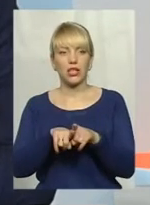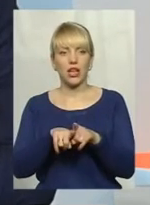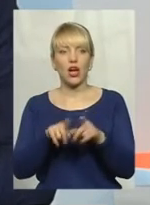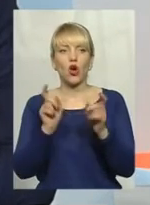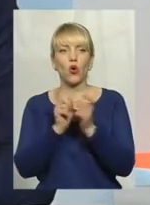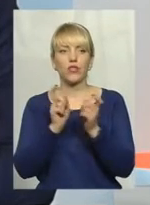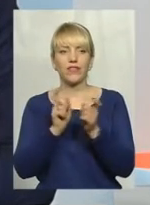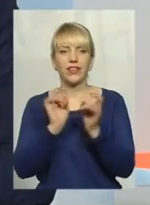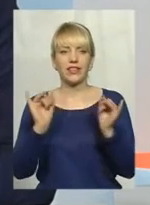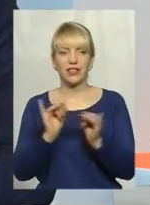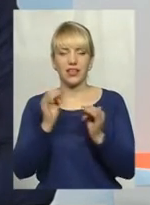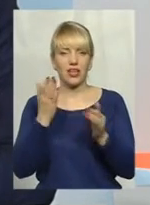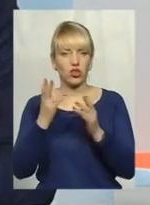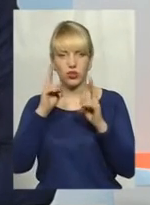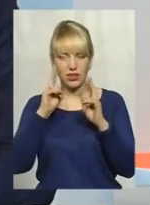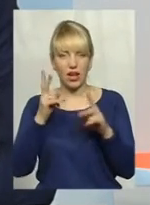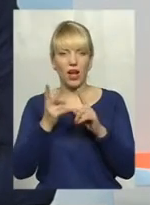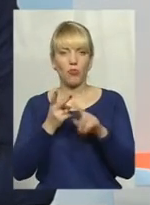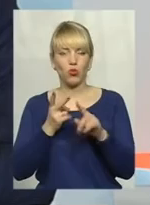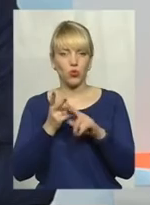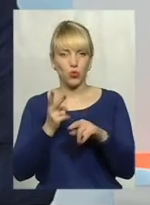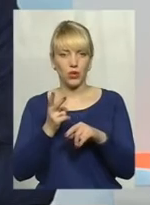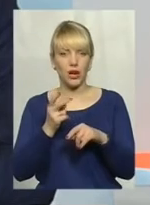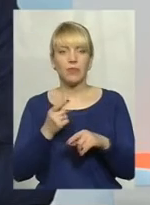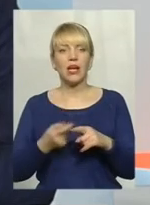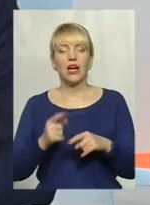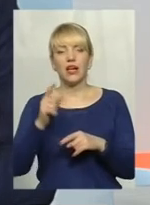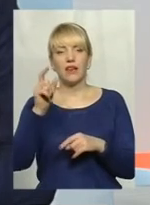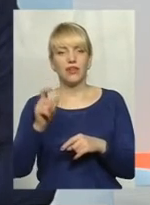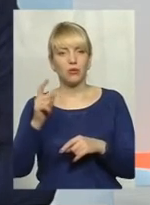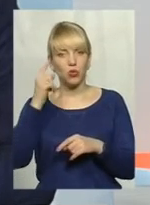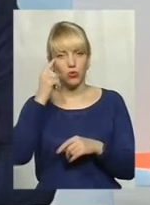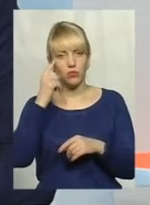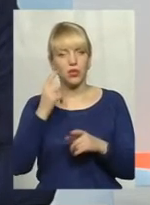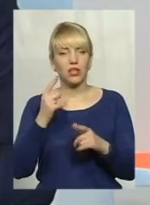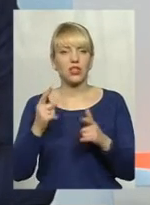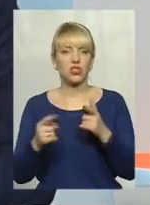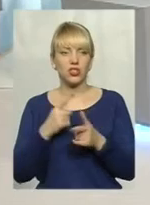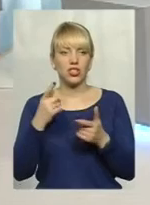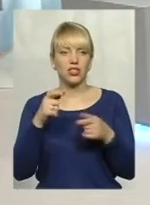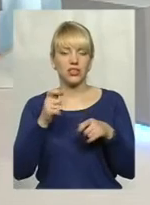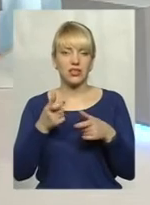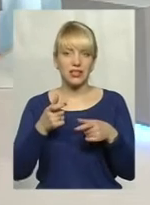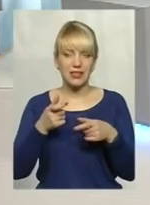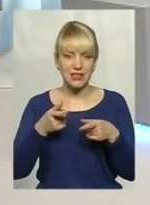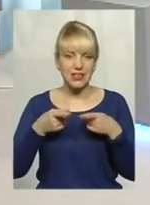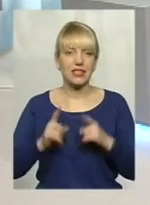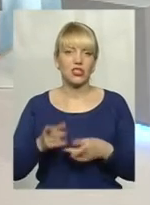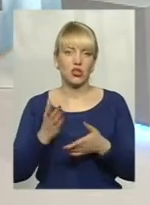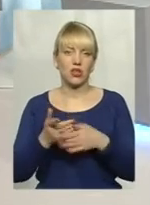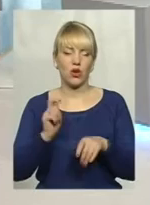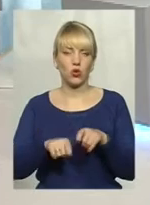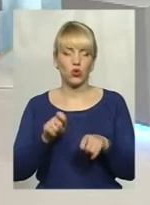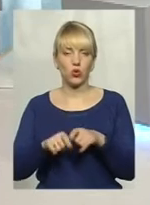він не знає, а по-друге, він задумається над тим, що дійсно є контроль з приводу даного